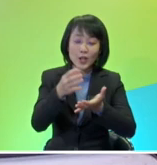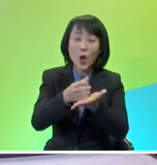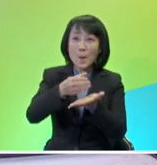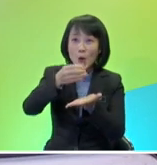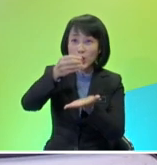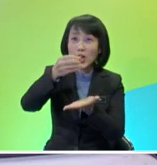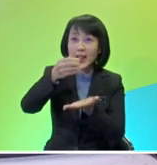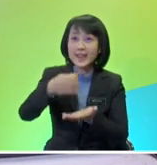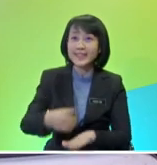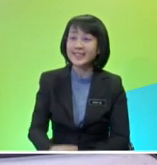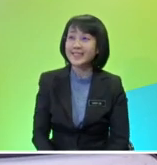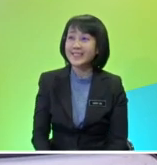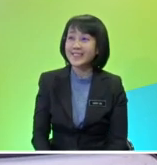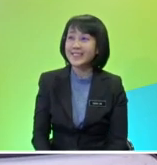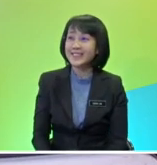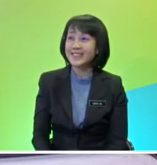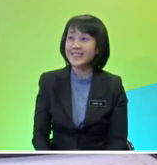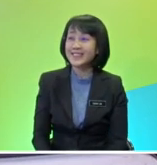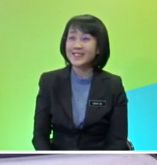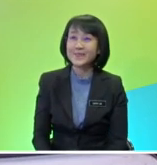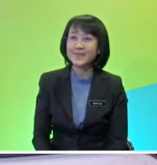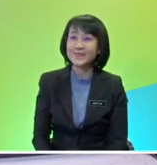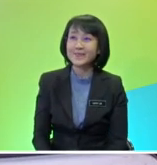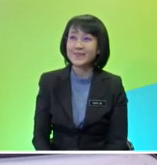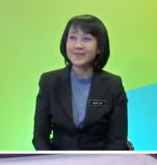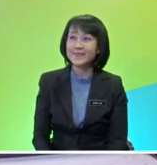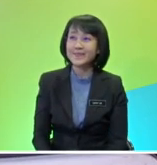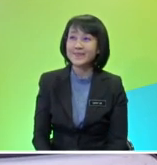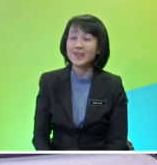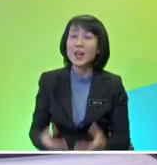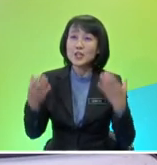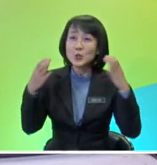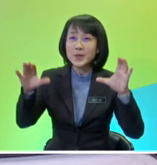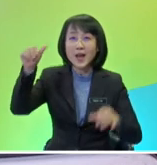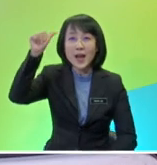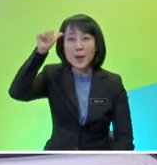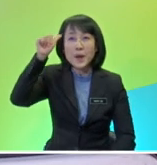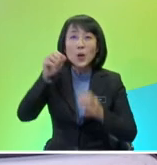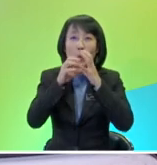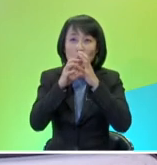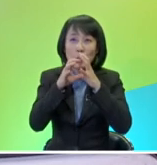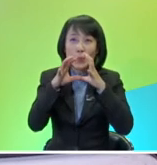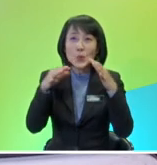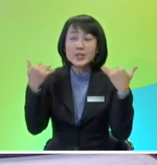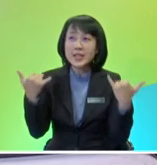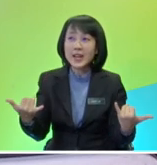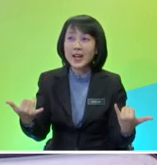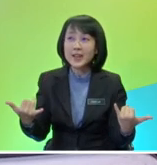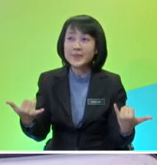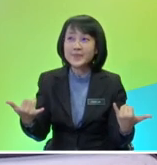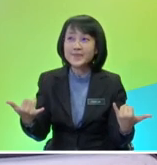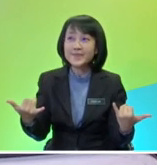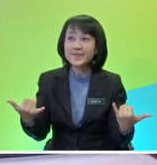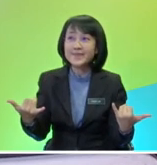masukkan cikgu. Okey, dah cikgu lepas tu? Okey, cuba Akmal tiup. Saya tiup cikgu ya. Saya tiup. Okey,